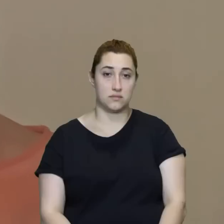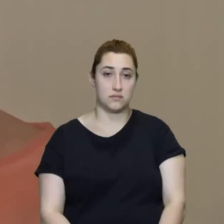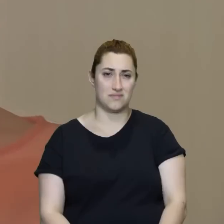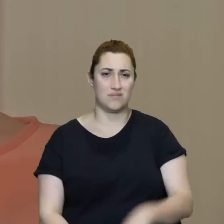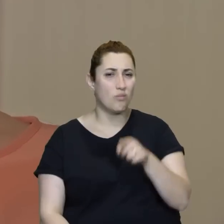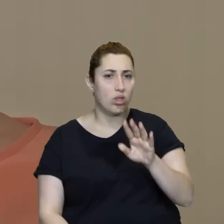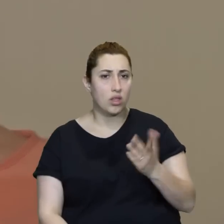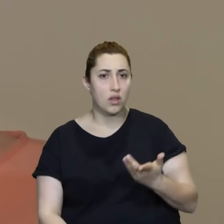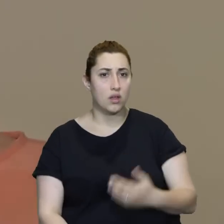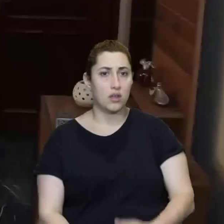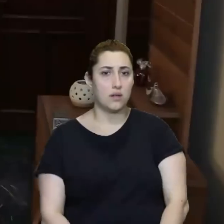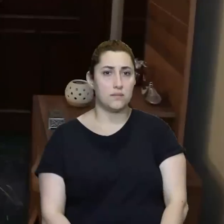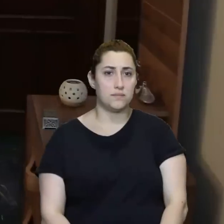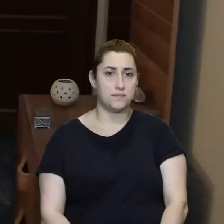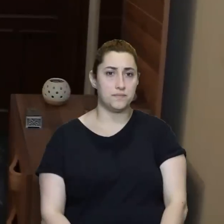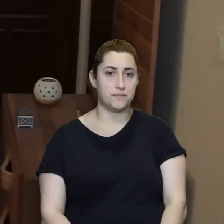Ne bu?